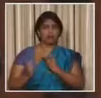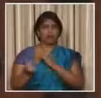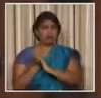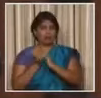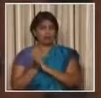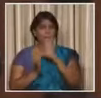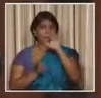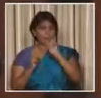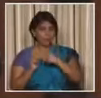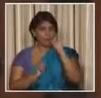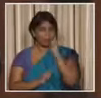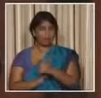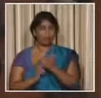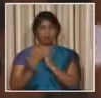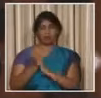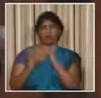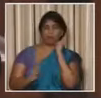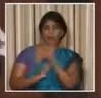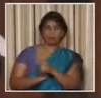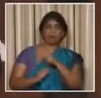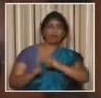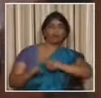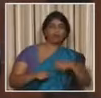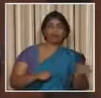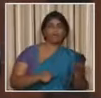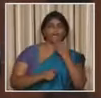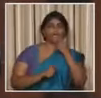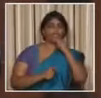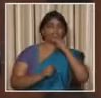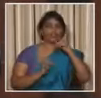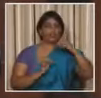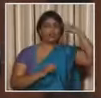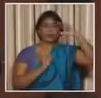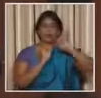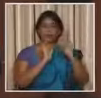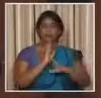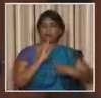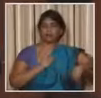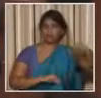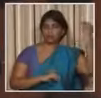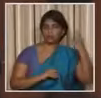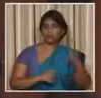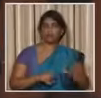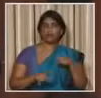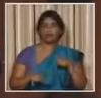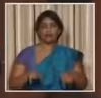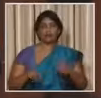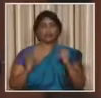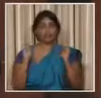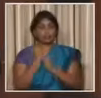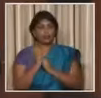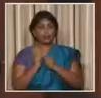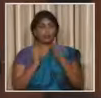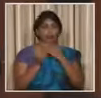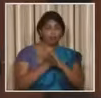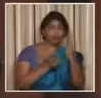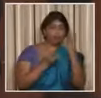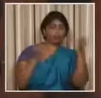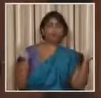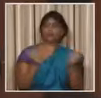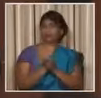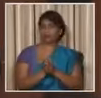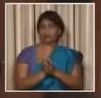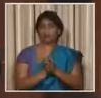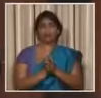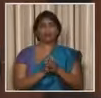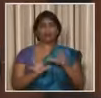අස්වැසුමෙන් එක පැත්තකින් සහනාධාර දෙනවා කියනවා. ඒ පැත්තෙන් වතුර බිලයි කරන්ට් බිලයි වැඩි කරනවා. ඒ වගේම තමයි අද අස්වැසුමයි සමෘද්ධි වැඩසටහන් දෙකක් මේ